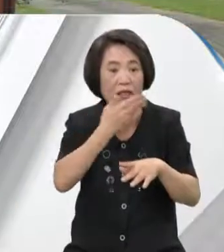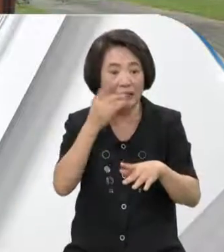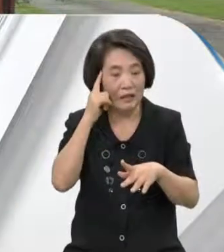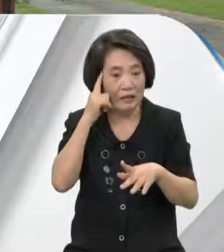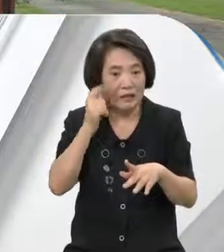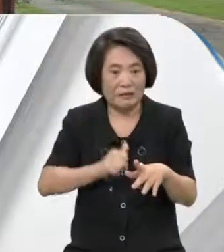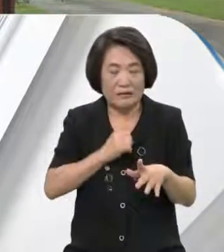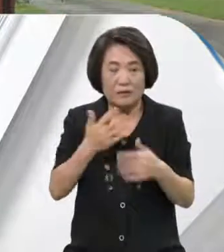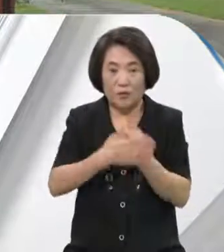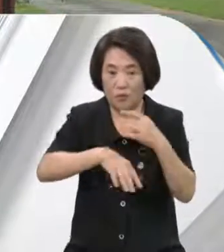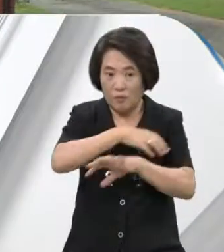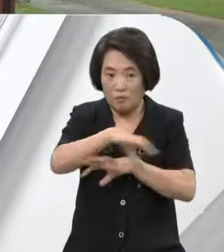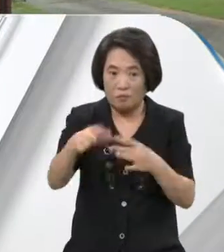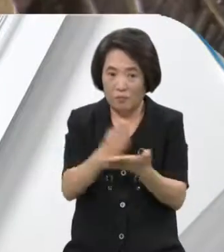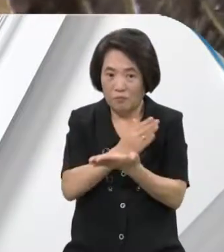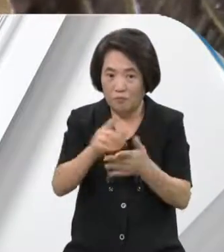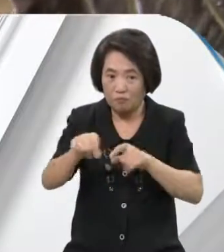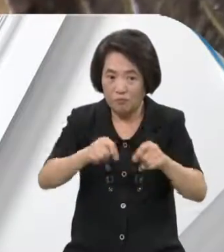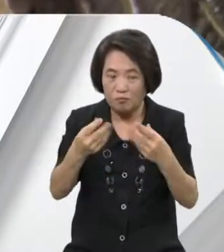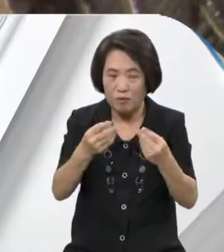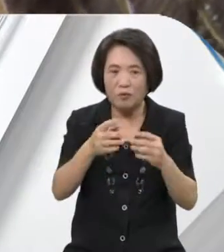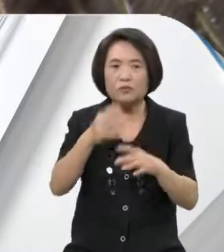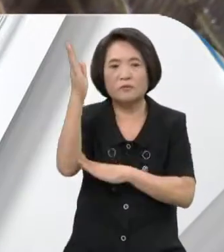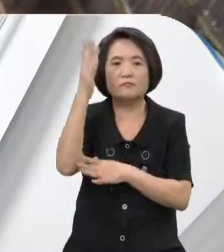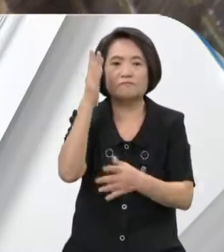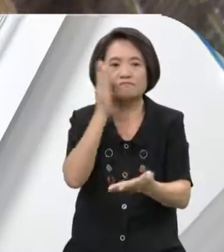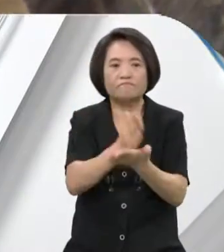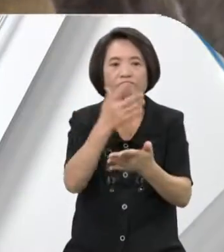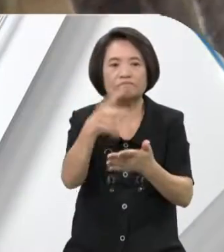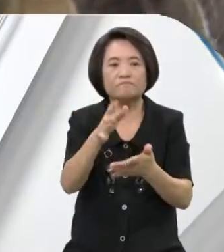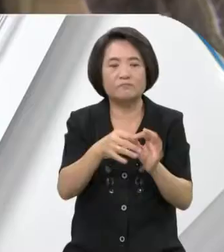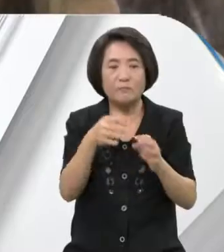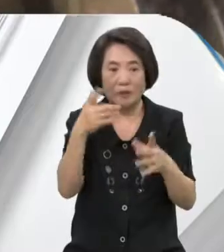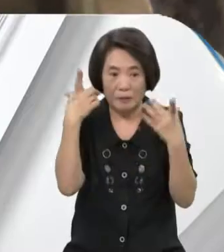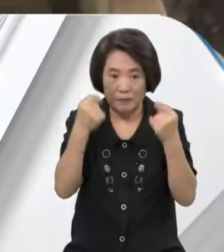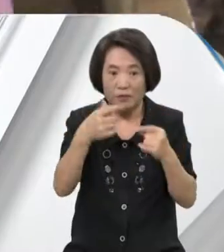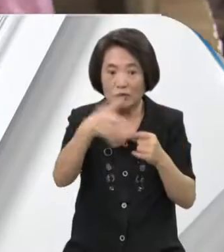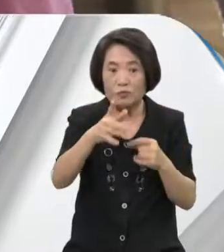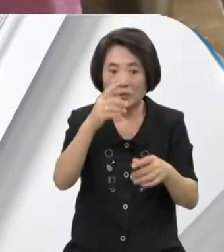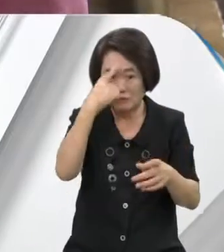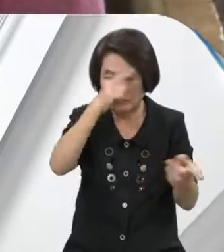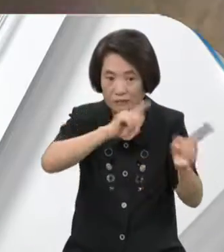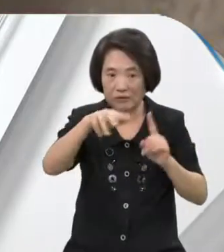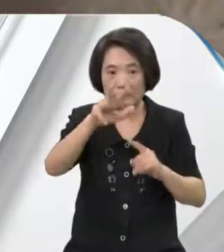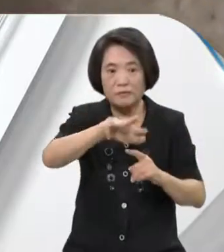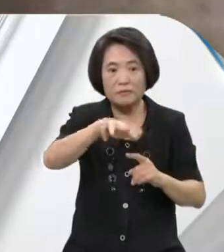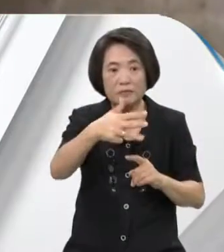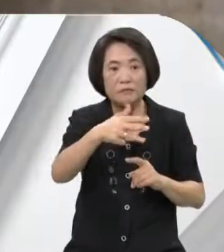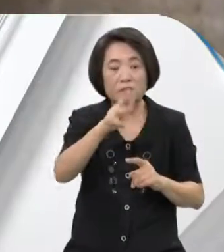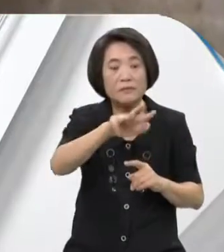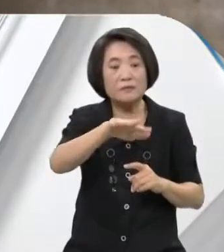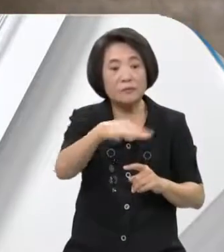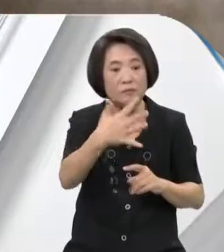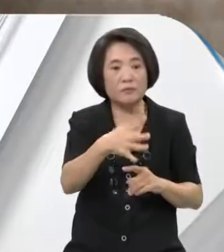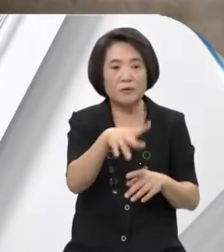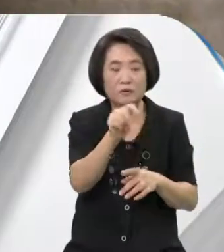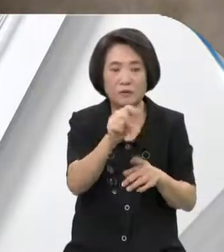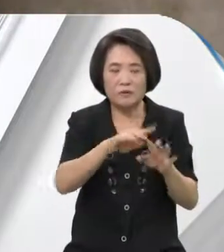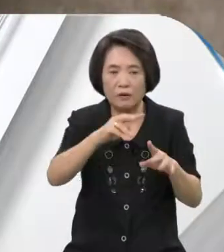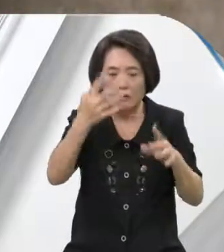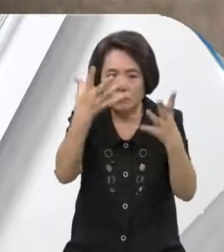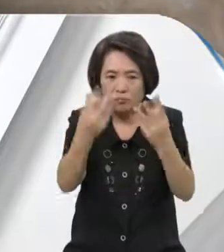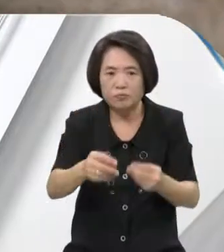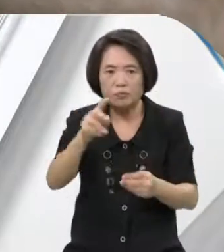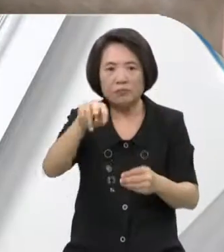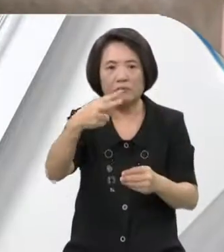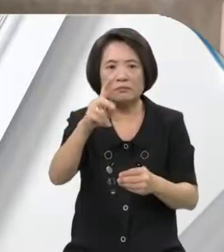多屏东县政府强制停用水权，用水量对一年8500吨以下减到剩210吨。韩国安阳经